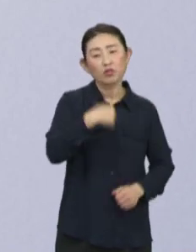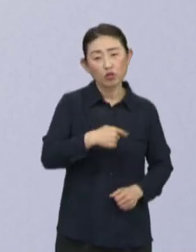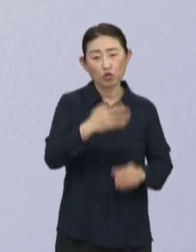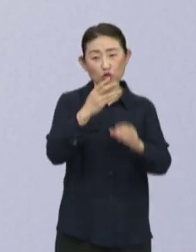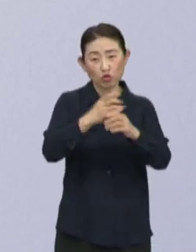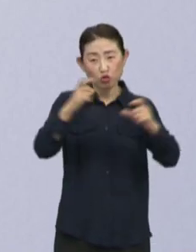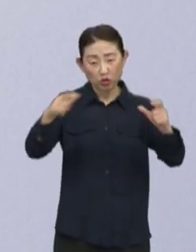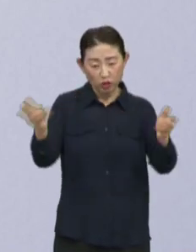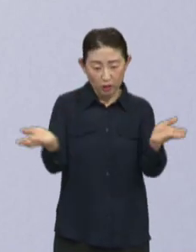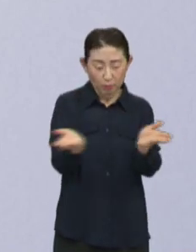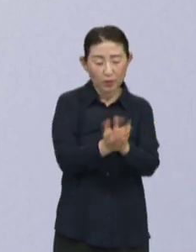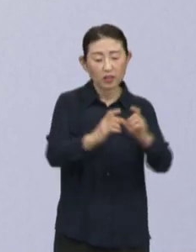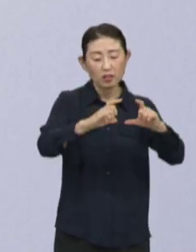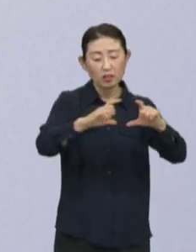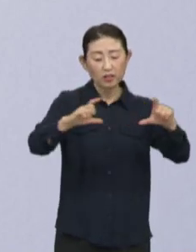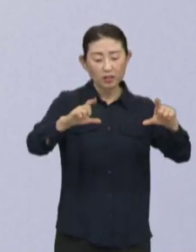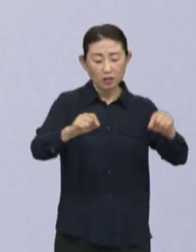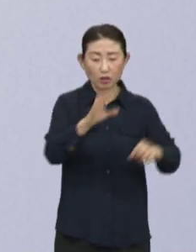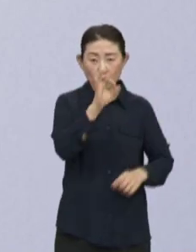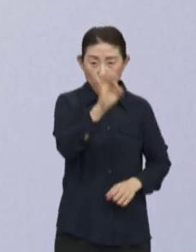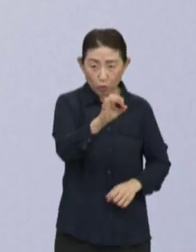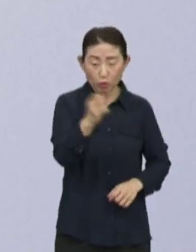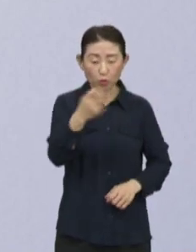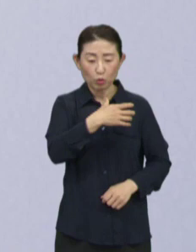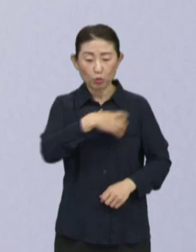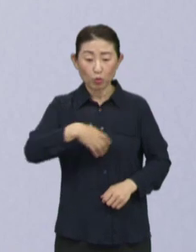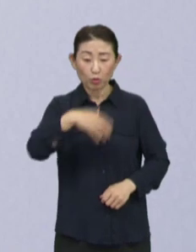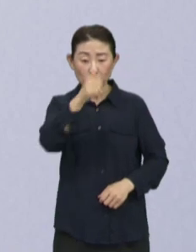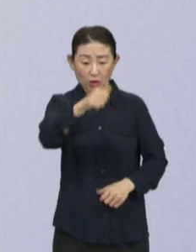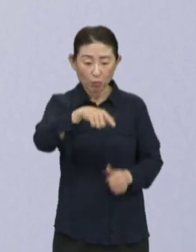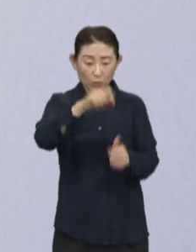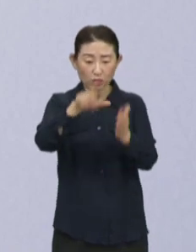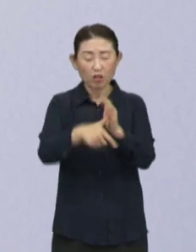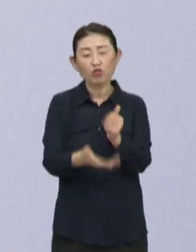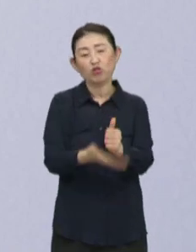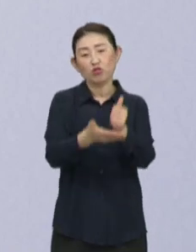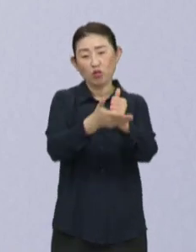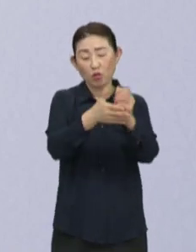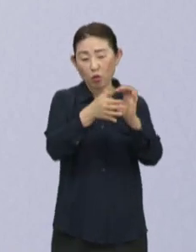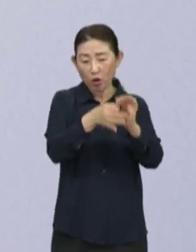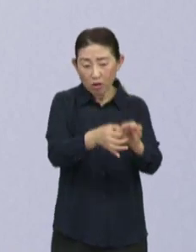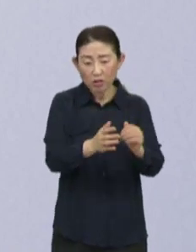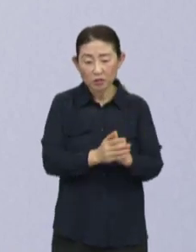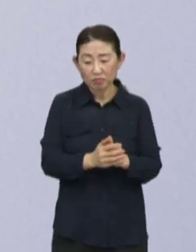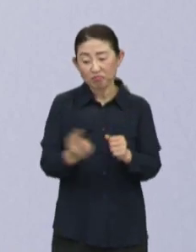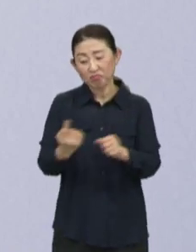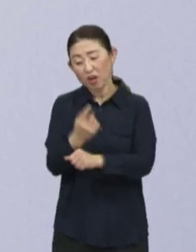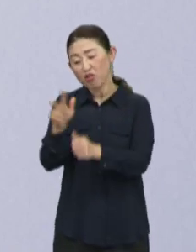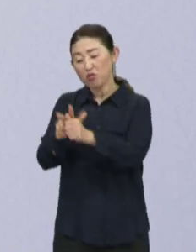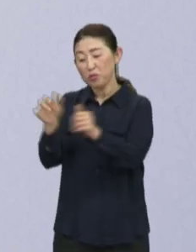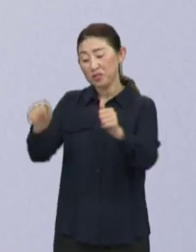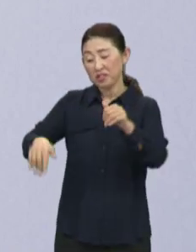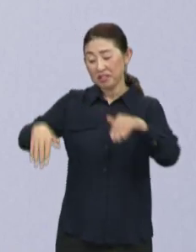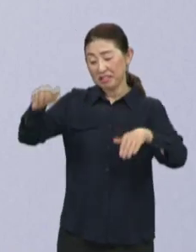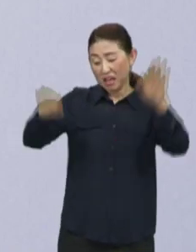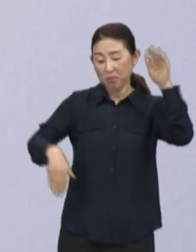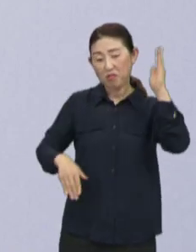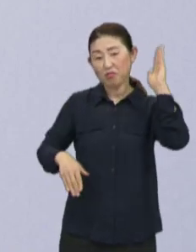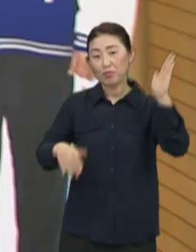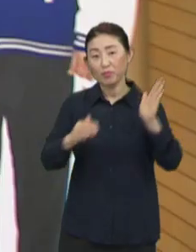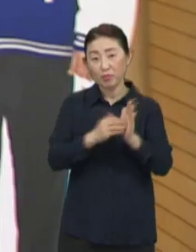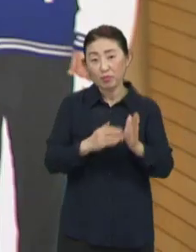중구형 지역화폐와 동장 주민 추천제 등 지역자치 중심의 공약을 통해 타 후보와 선명한 차이를